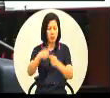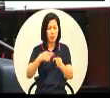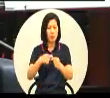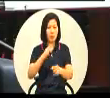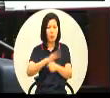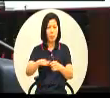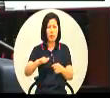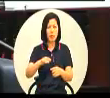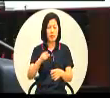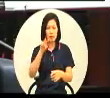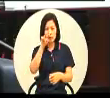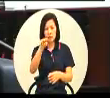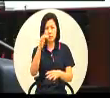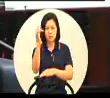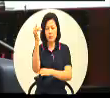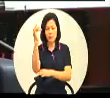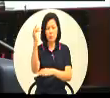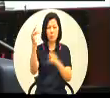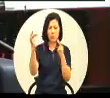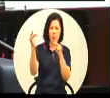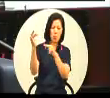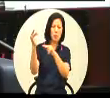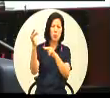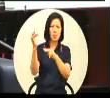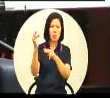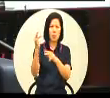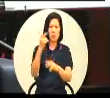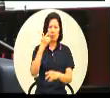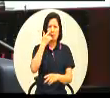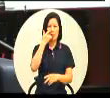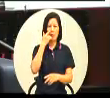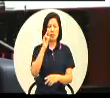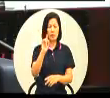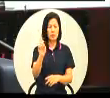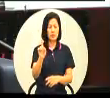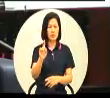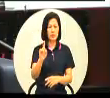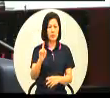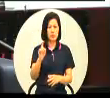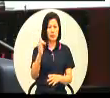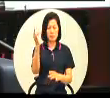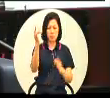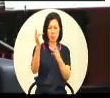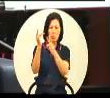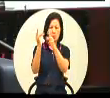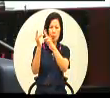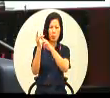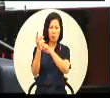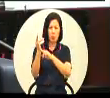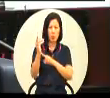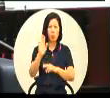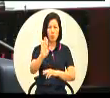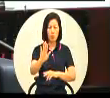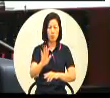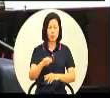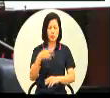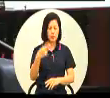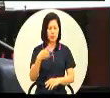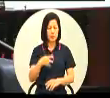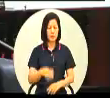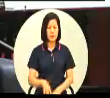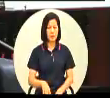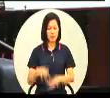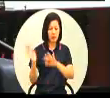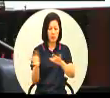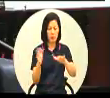张树啊，这个树啊很明显有被剪过的痕迹啊。当然有哪有可能是不是因为风